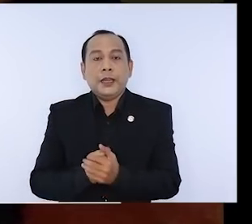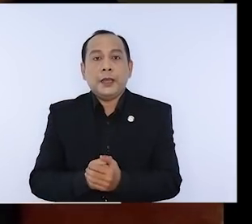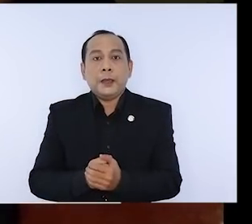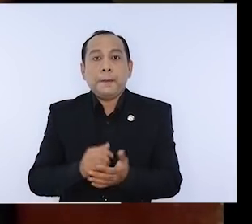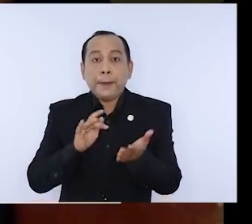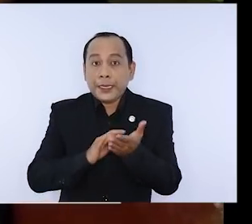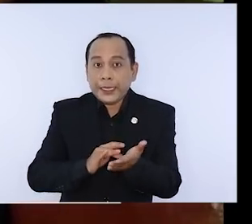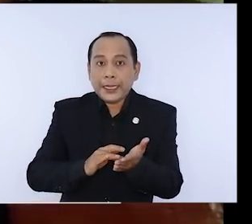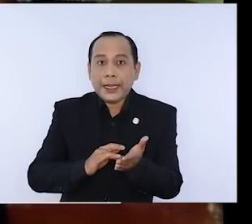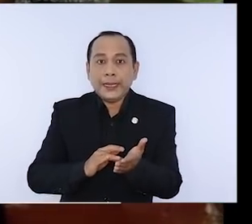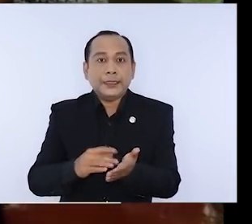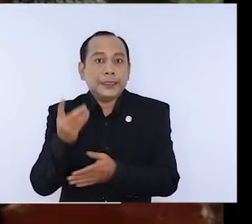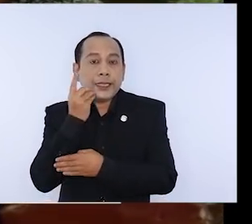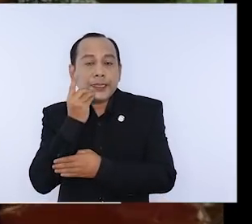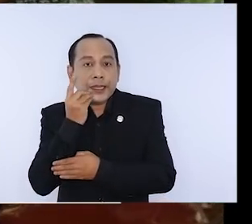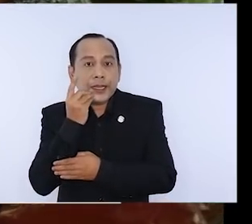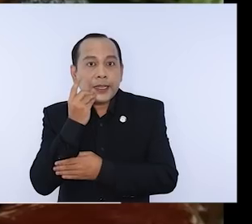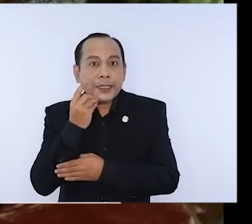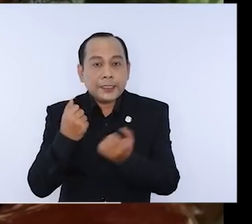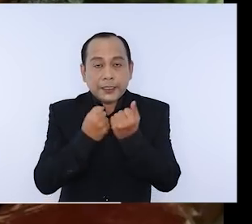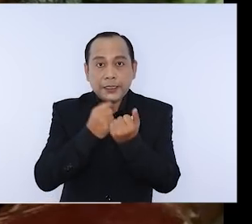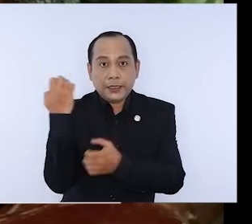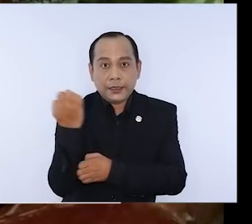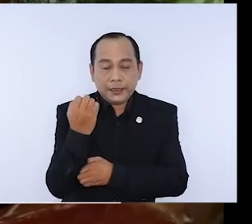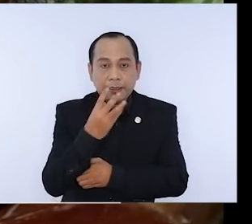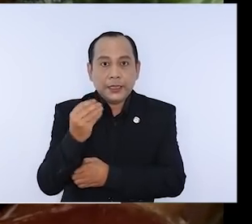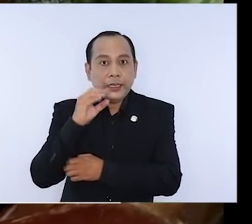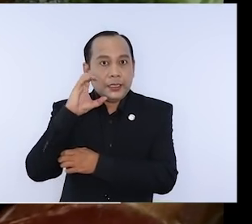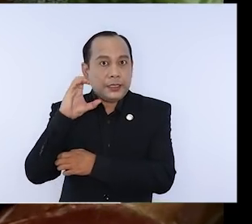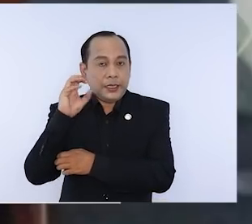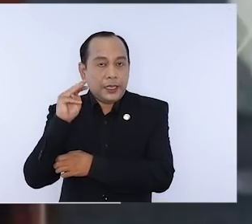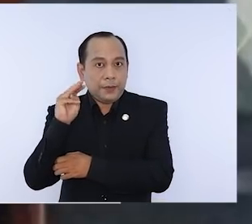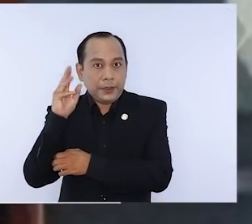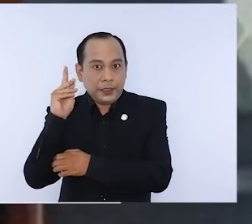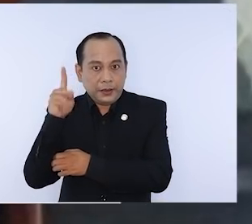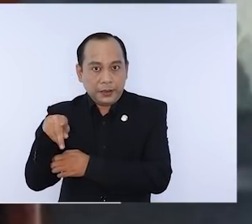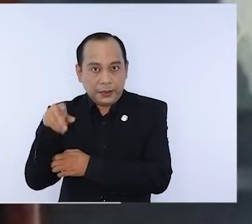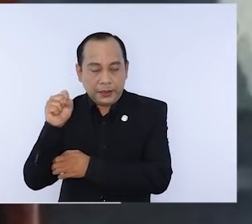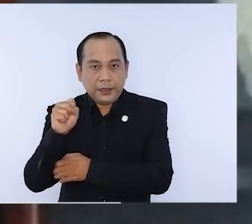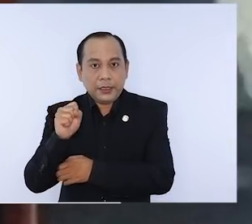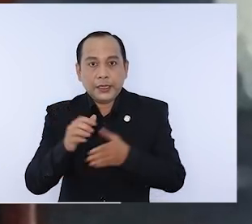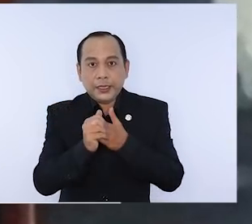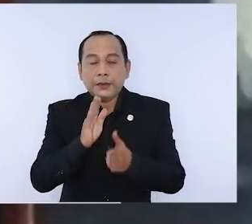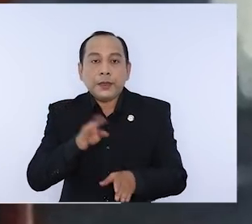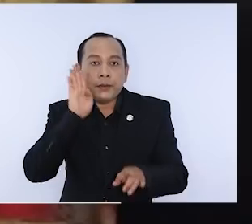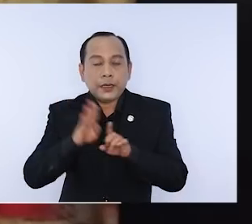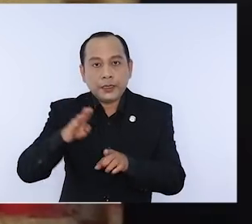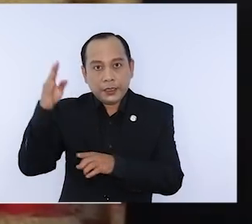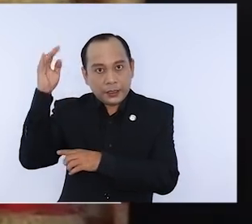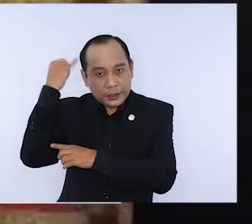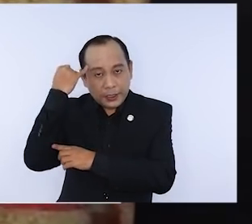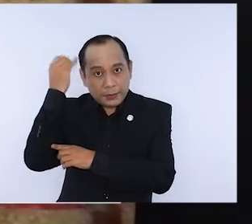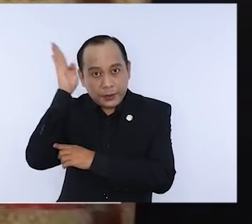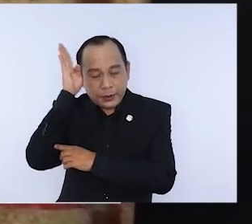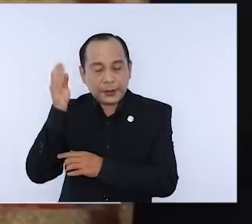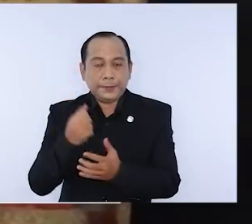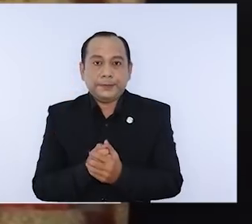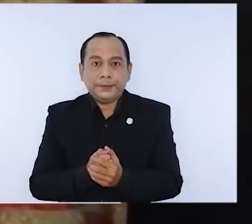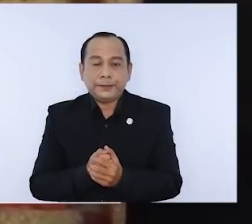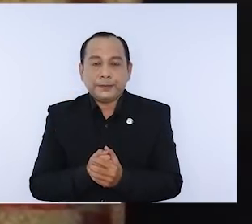and Paramedical Society o CMDPS sa pangunguna ni kapatid na Johannes Briones. Ang mga